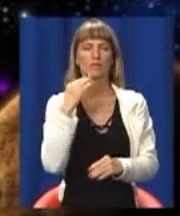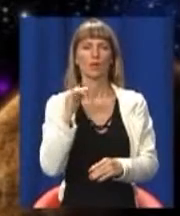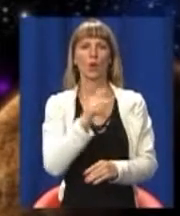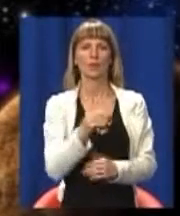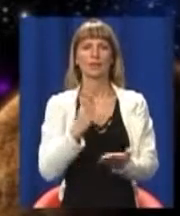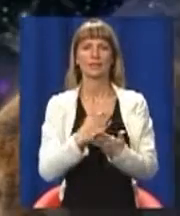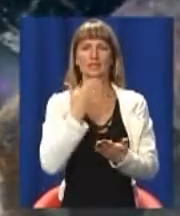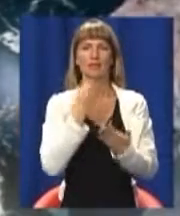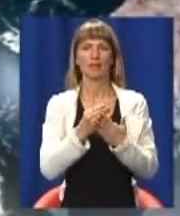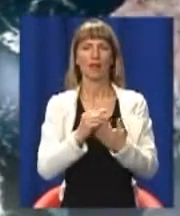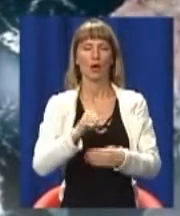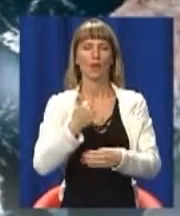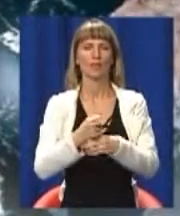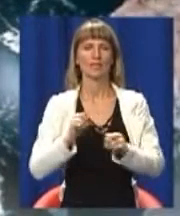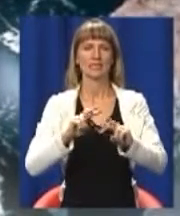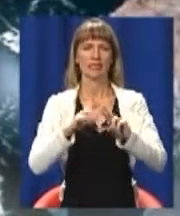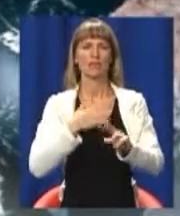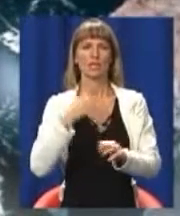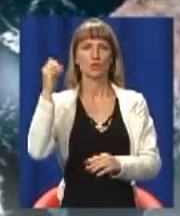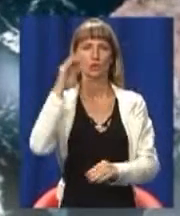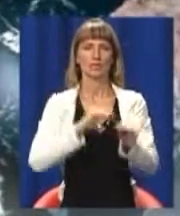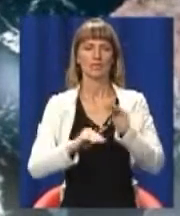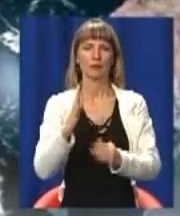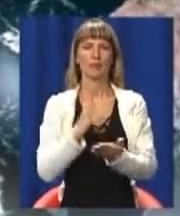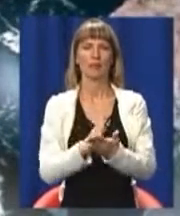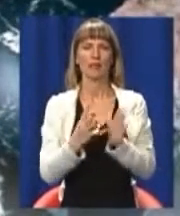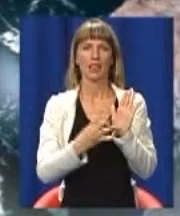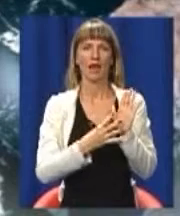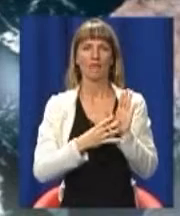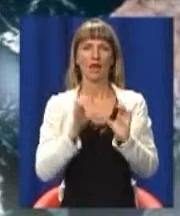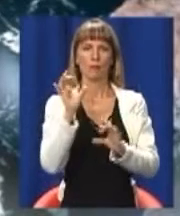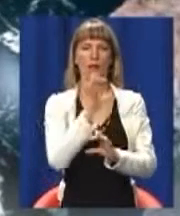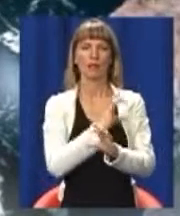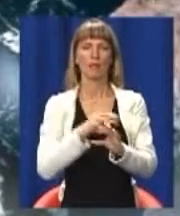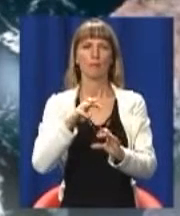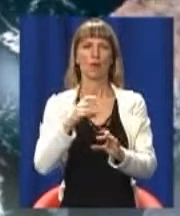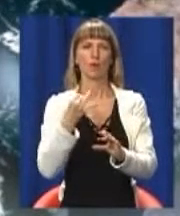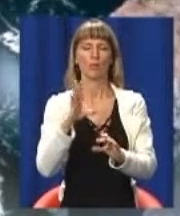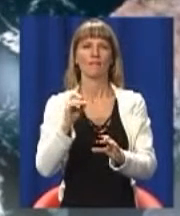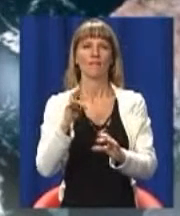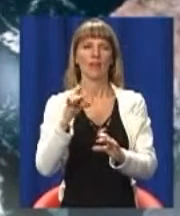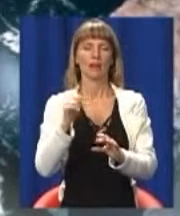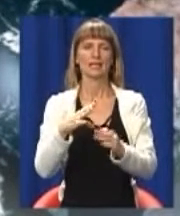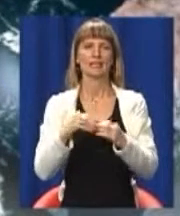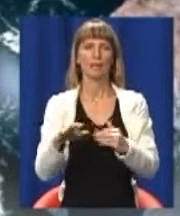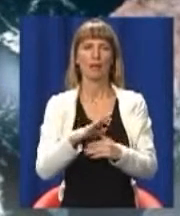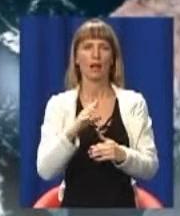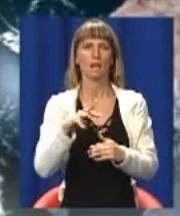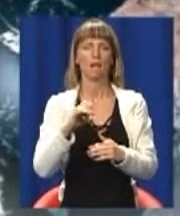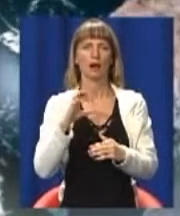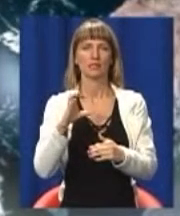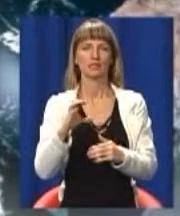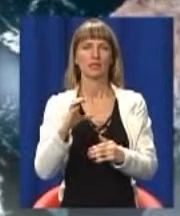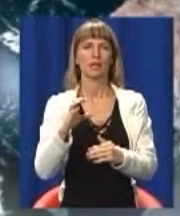є своя головна зірка. У нашій сонячній системі знаходиться 9 планет. Це Меркурій, Венера, Земля, Марс, Юпітер, Сатурн,